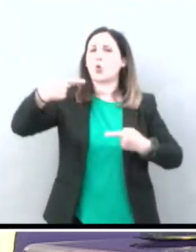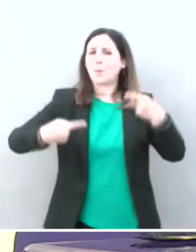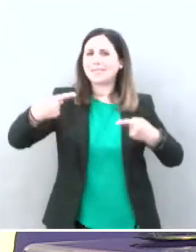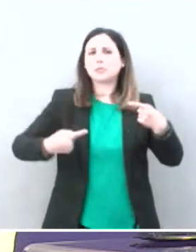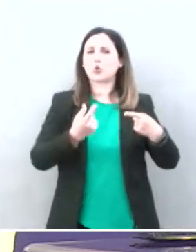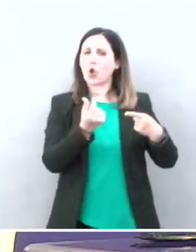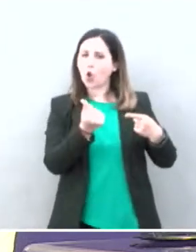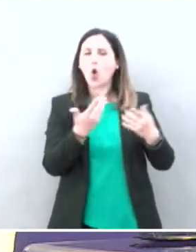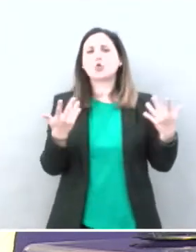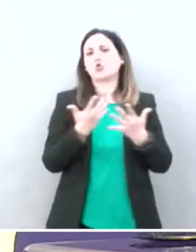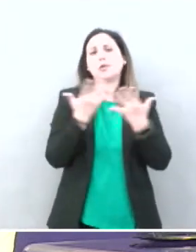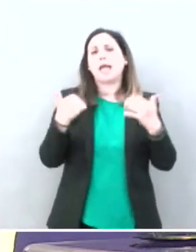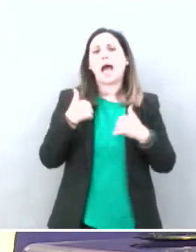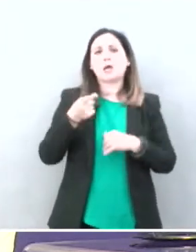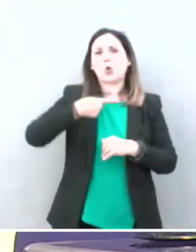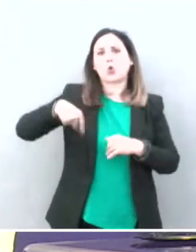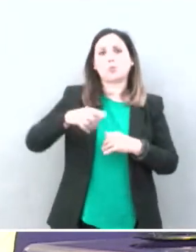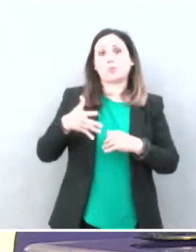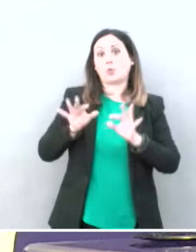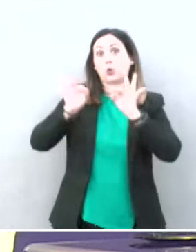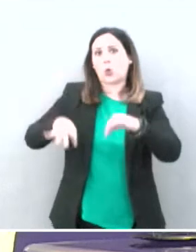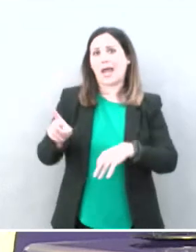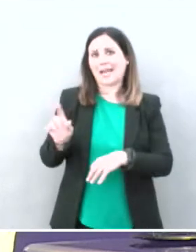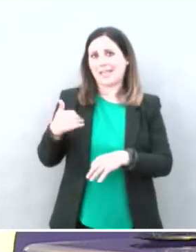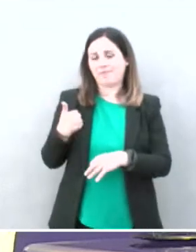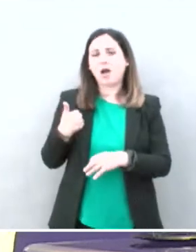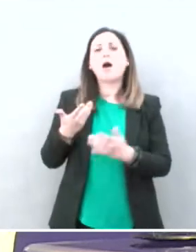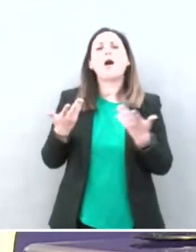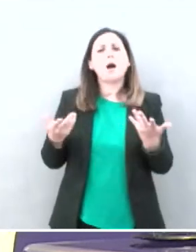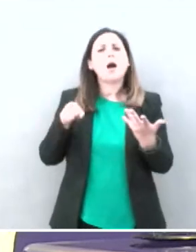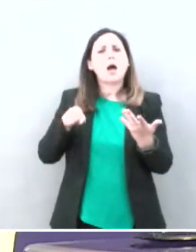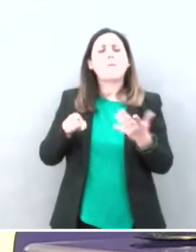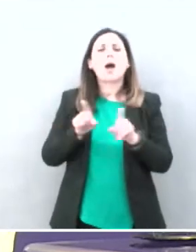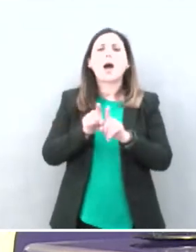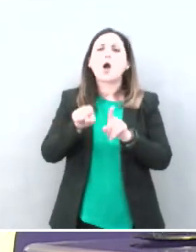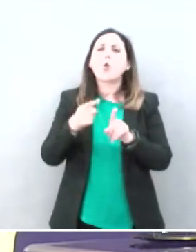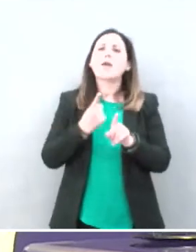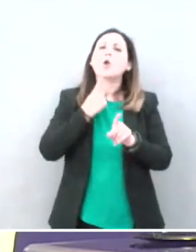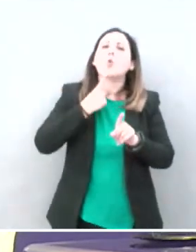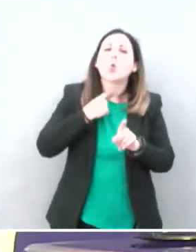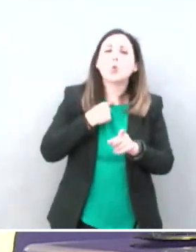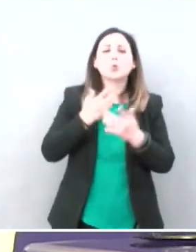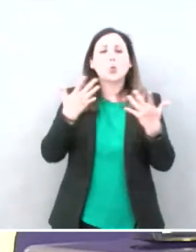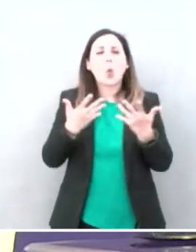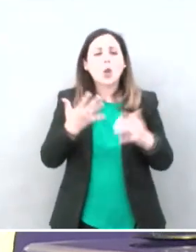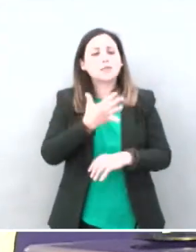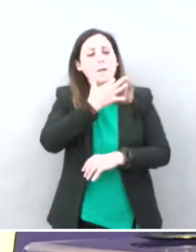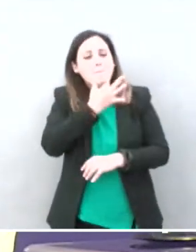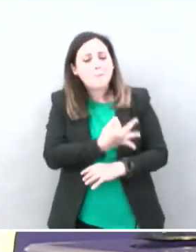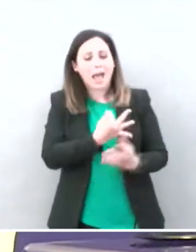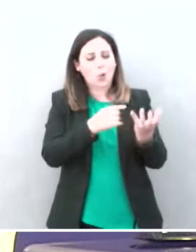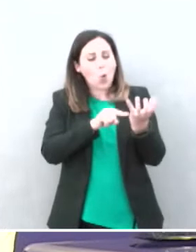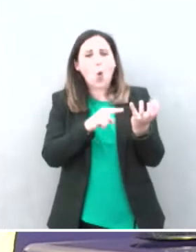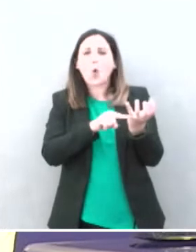irraggiungibili ovviamente per le nostre produzioni, la nicchia della qualità, del gusto, della cosa fatta bene, della cosa che piace, è quella che